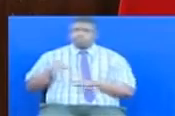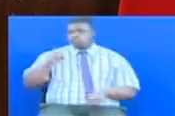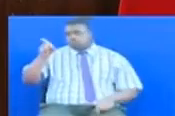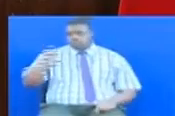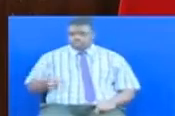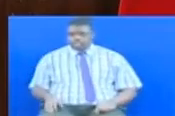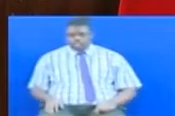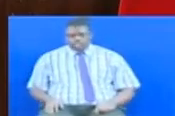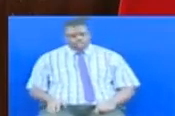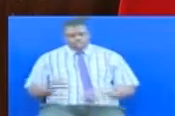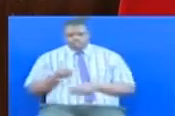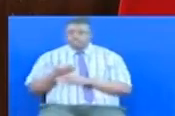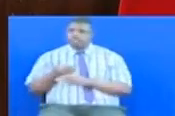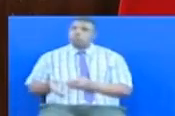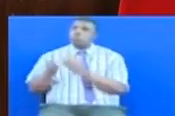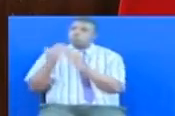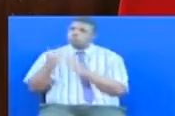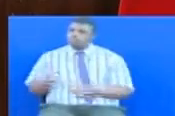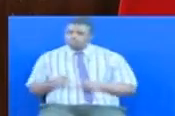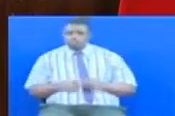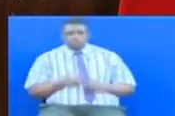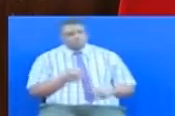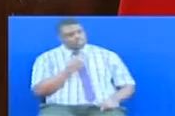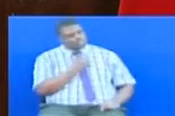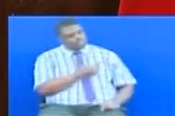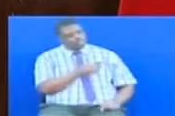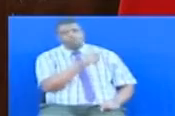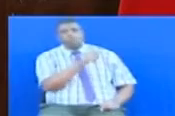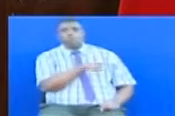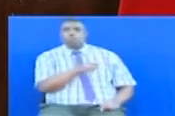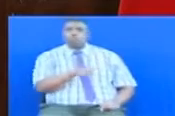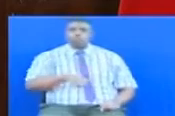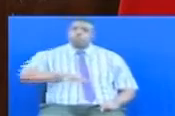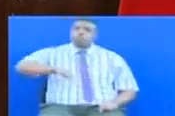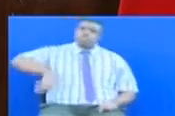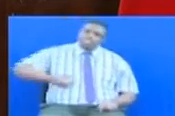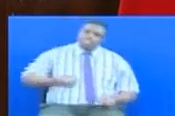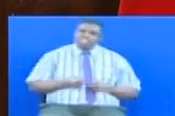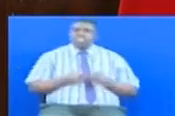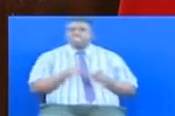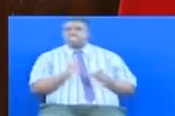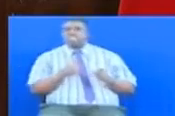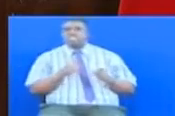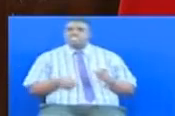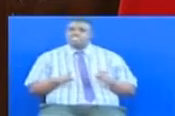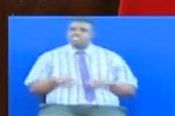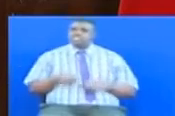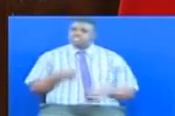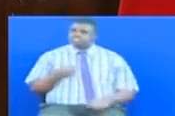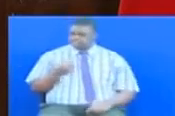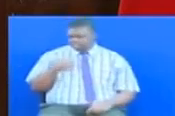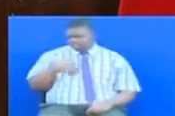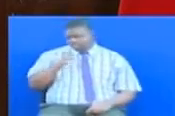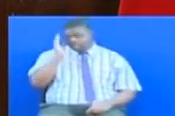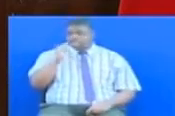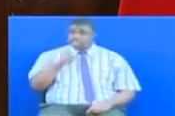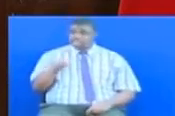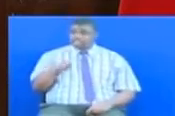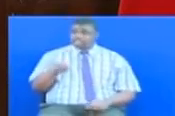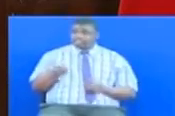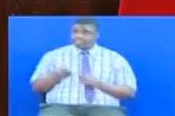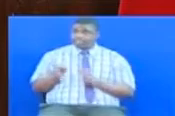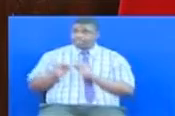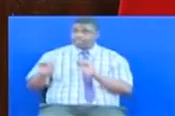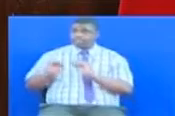na wale wamejengewa uwezo, na wengine wanasema watumishi ni wezi, ni wabadhirifu na nini, lakini muone serikali hii hii pia imetoa